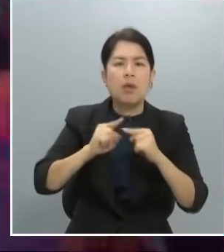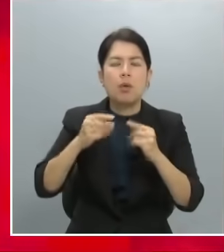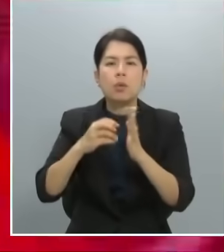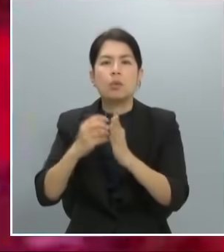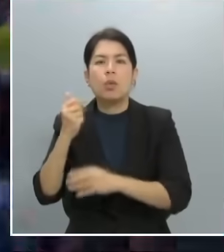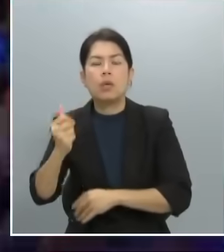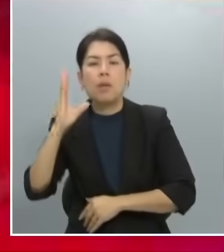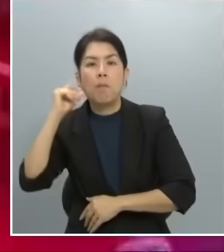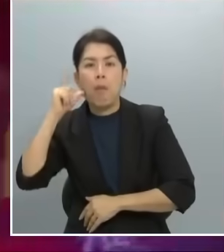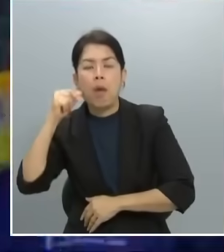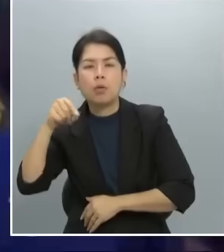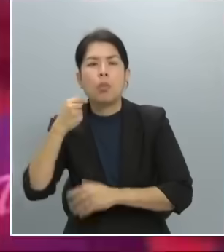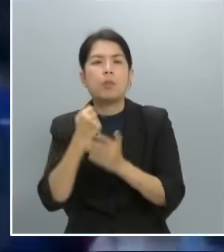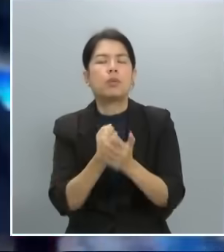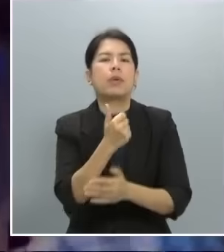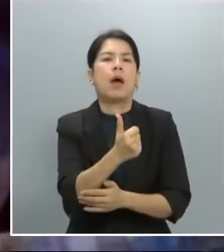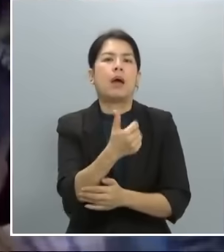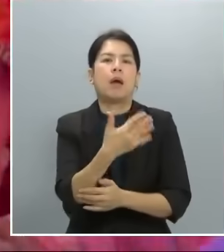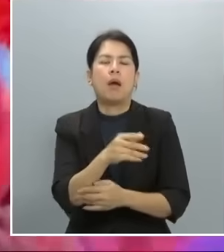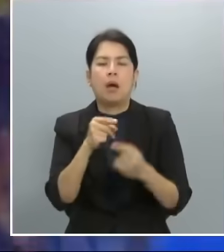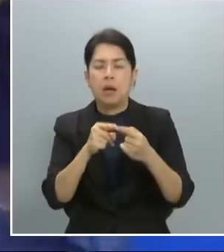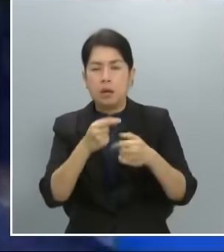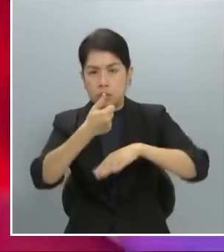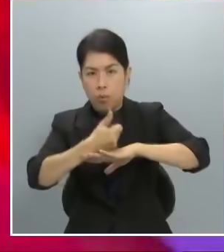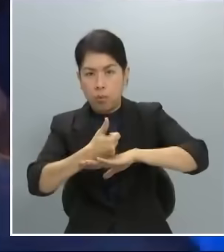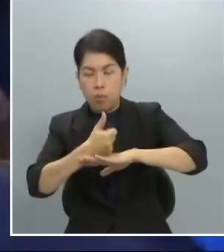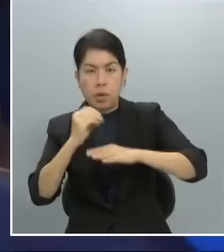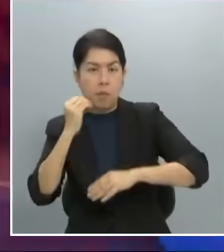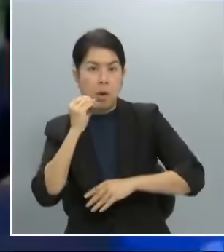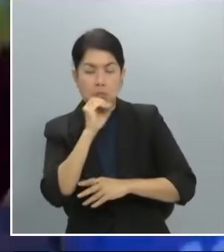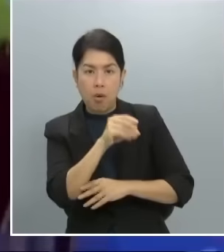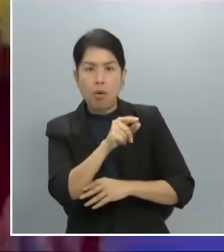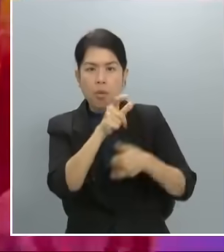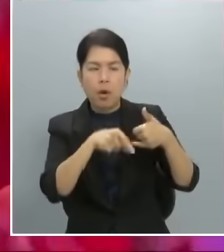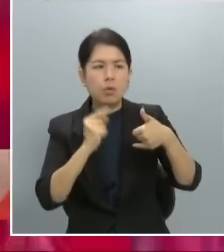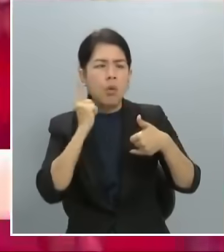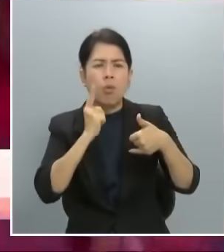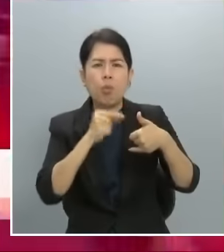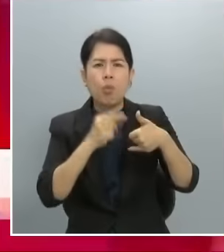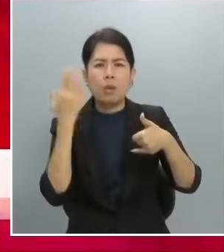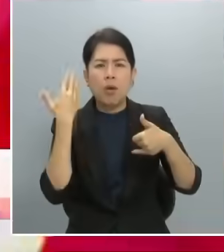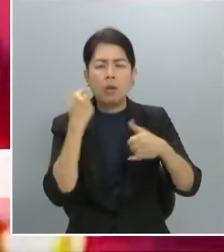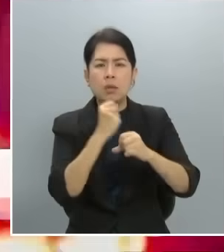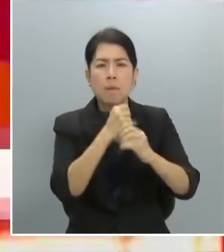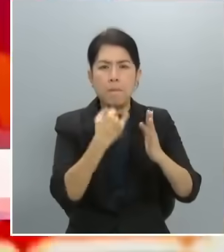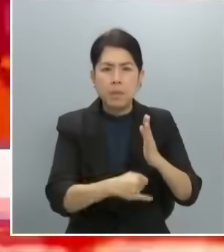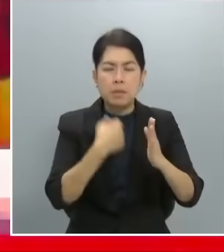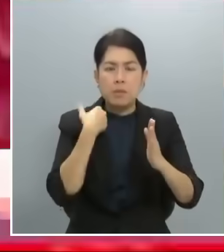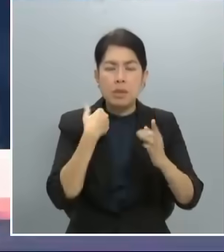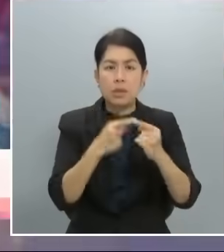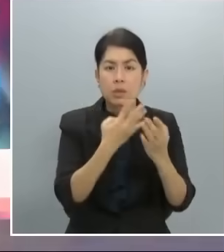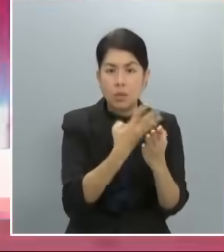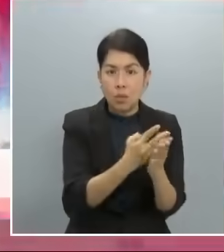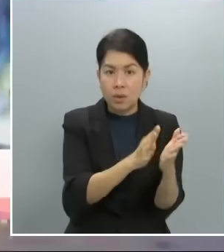แม่เนี่ยเขาตามไปช่วยทันนะครับผู้ใหญ่บ้านก็ให้ข้อมูลครับบอกว่าลุงคนนี้เนี่ยนะเพิ่งจะพ้นโทษคดีฆ่าข่มขืนเด็กติดคุกมา 30ปี